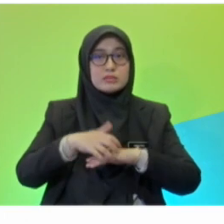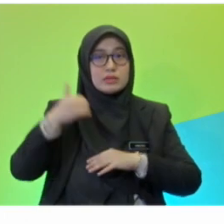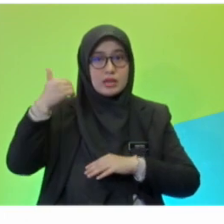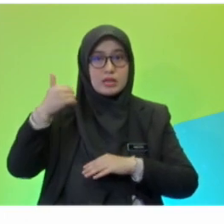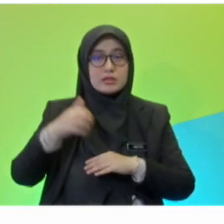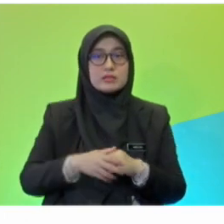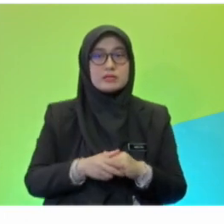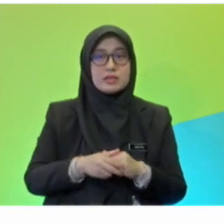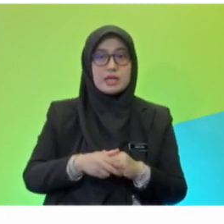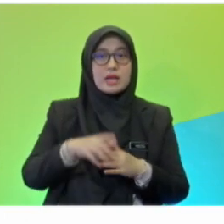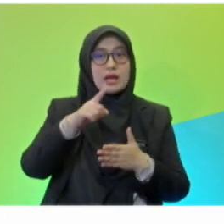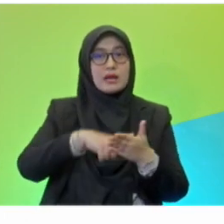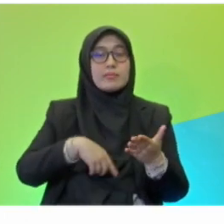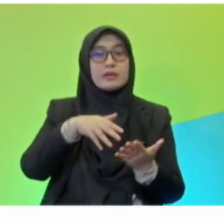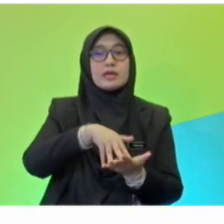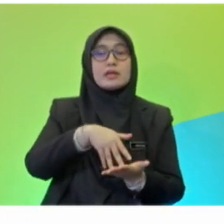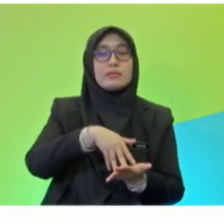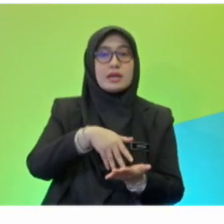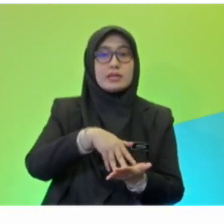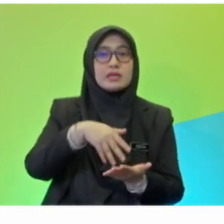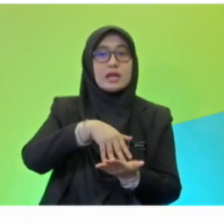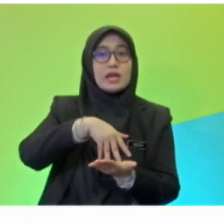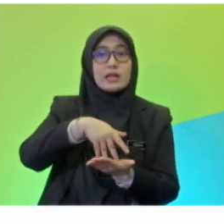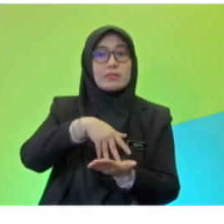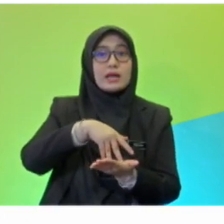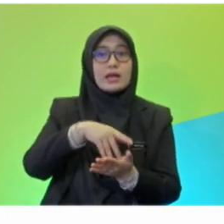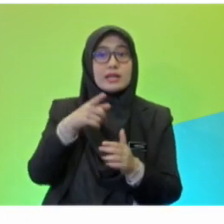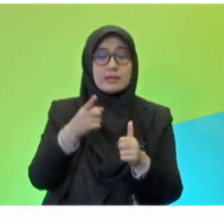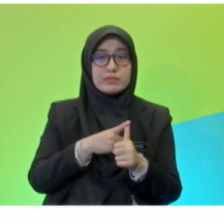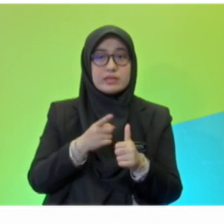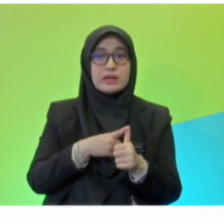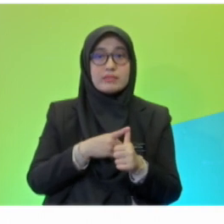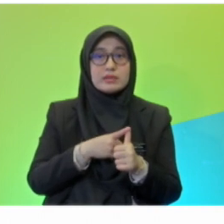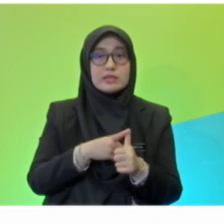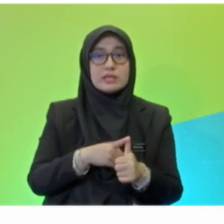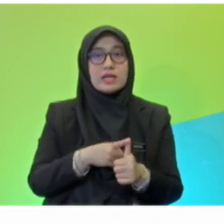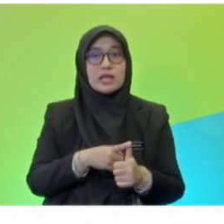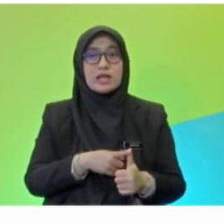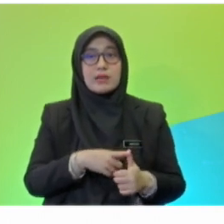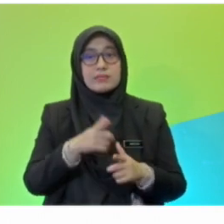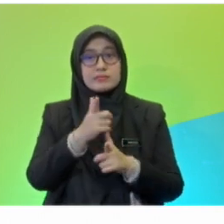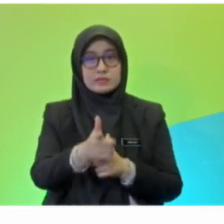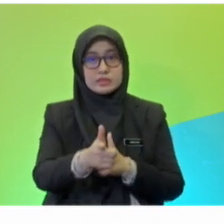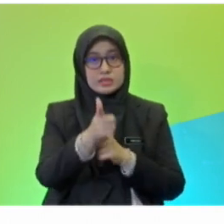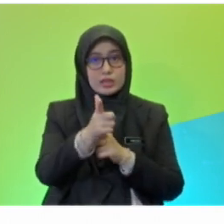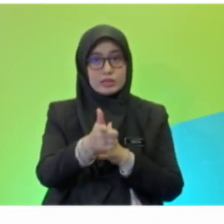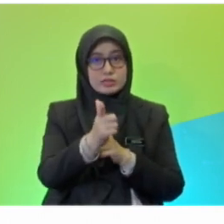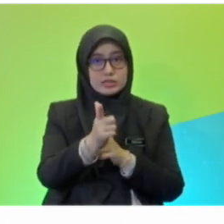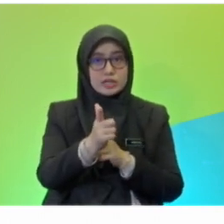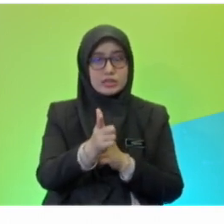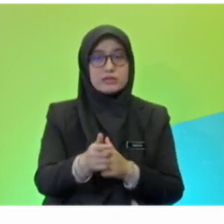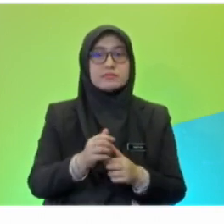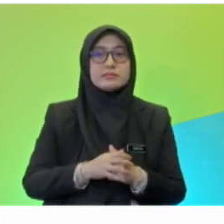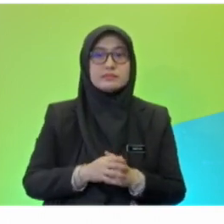tersebut kelemahan yang pertama dalam penentangan bersenjata merupakan